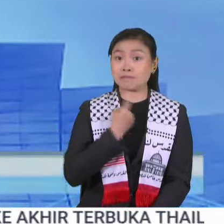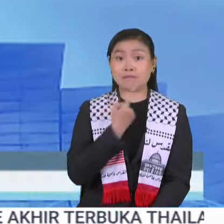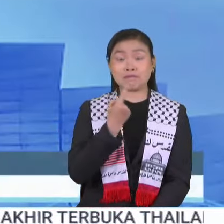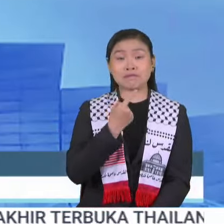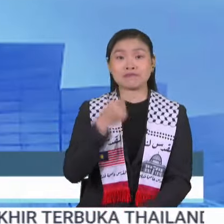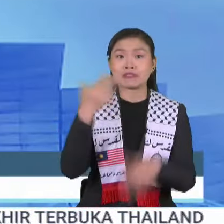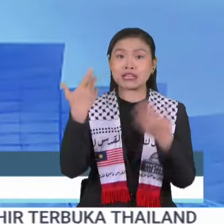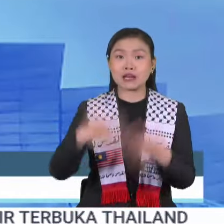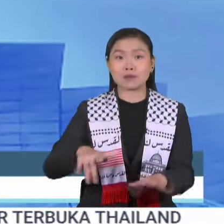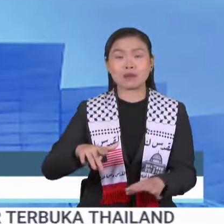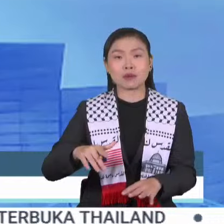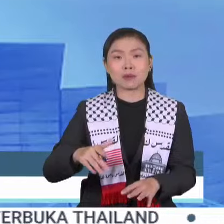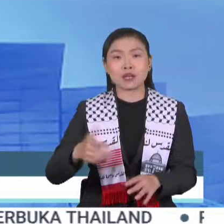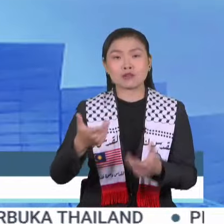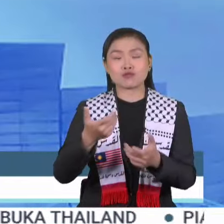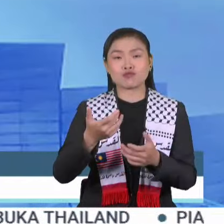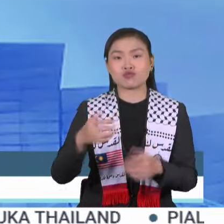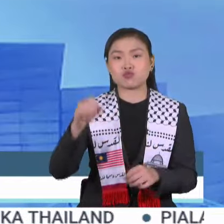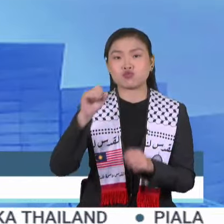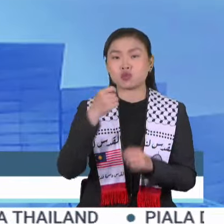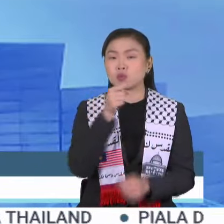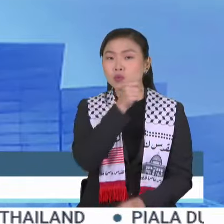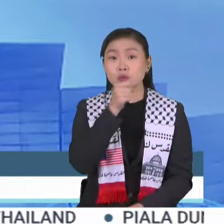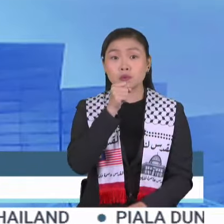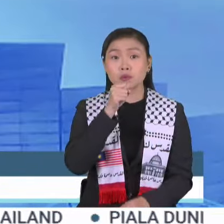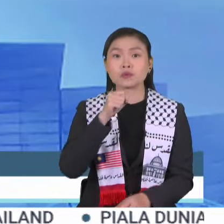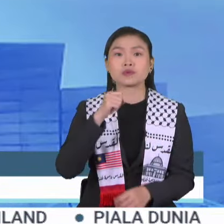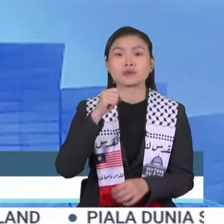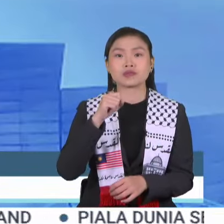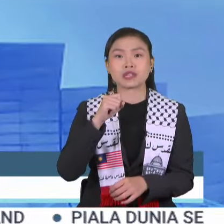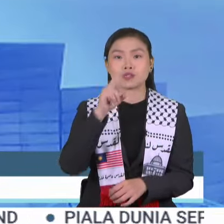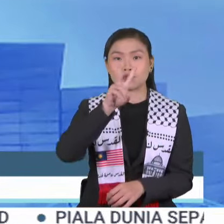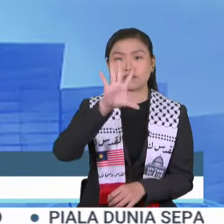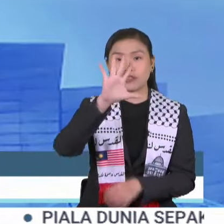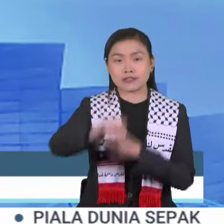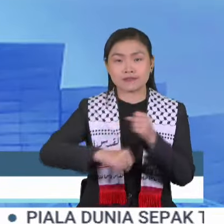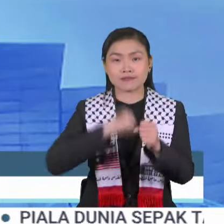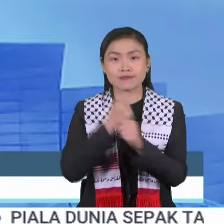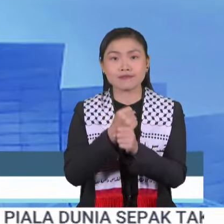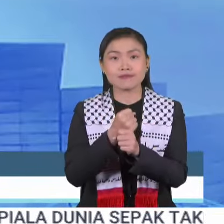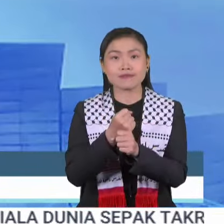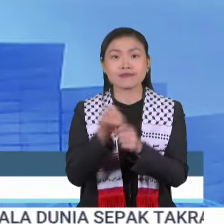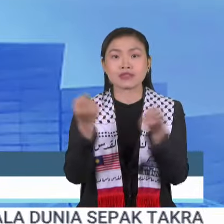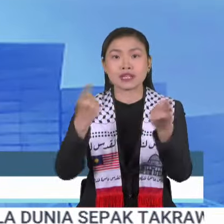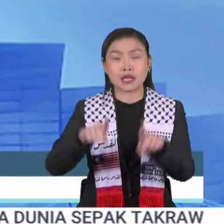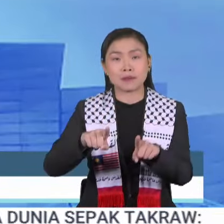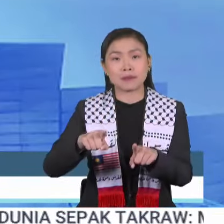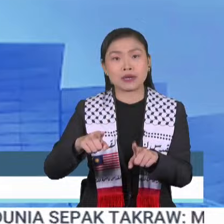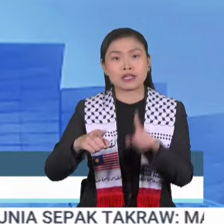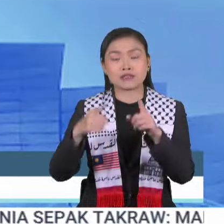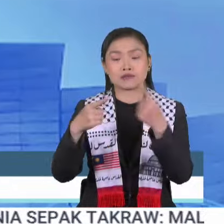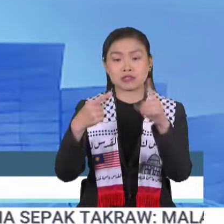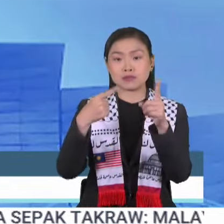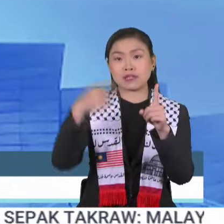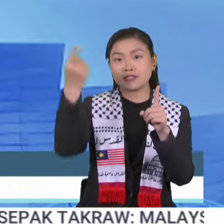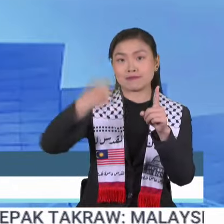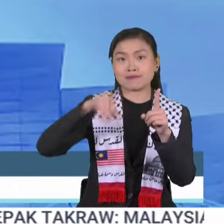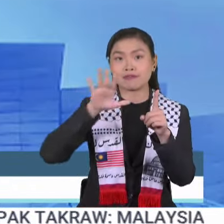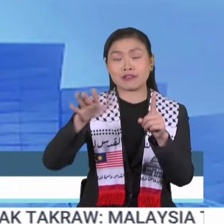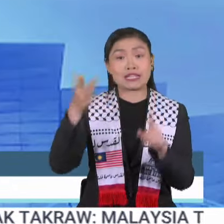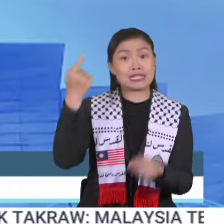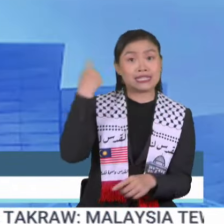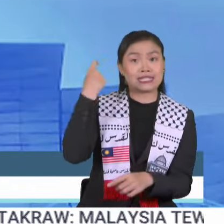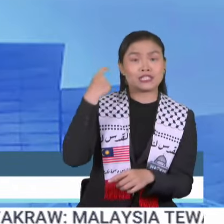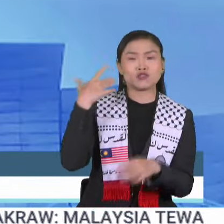konsert Memory Berkasih 25 tahun Siti Nordiana diadakan di Ibu Negara 11 Mei lalu. Biarpun